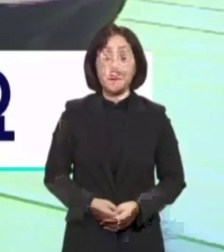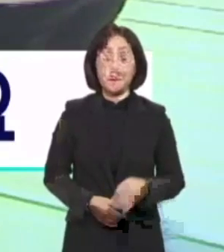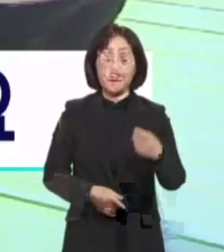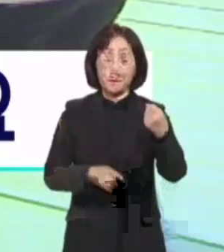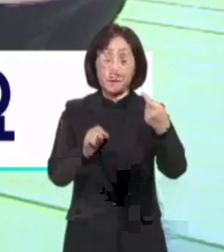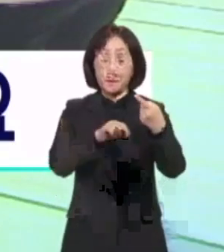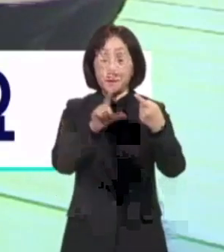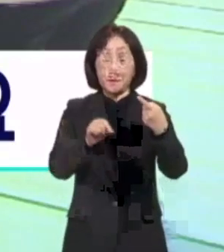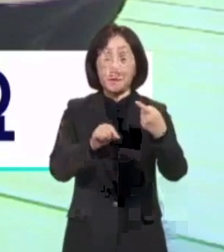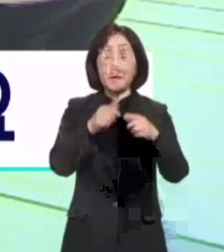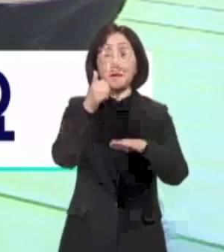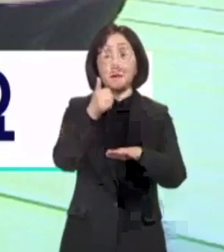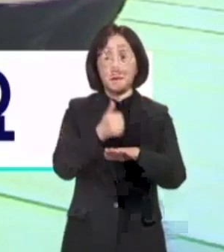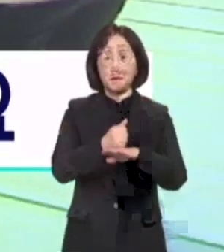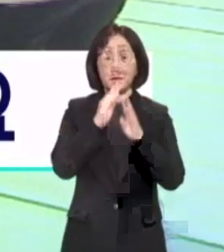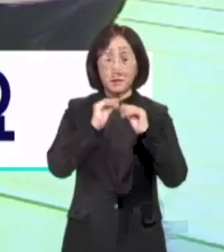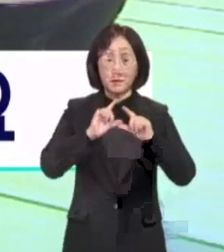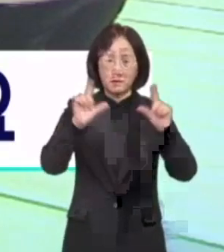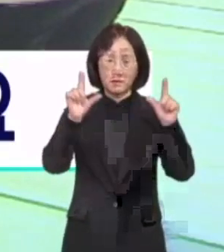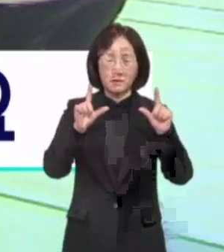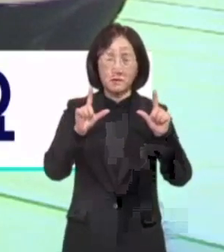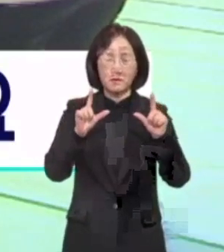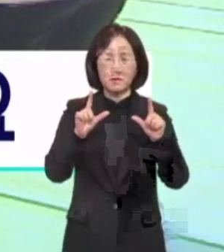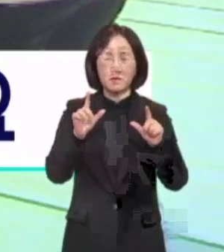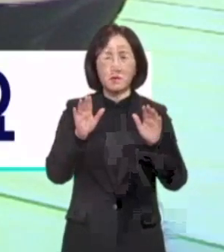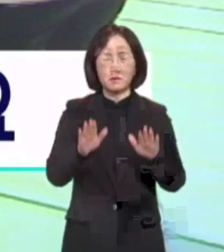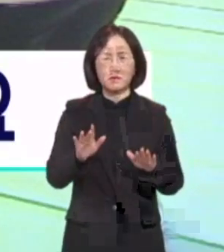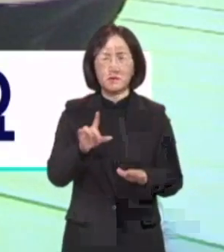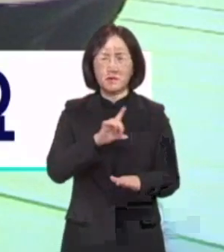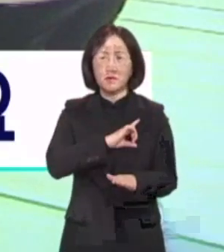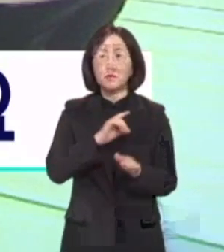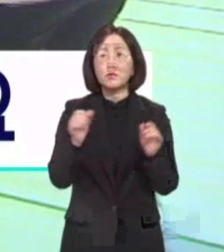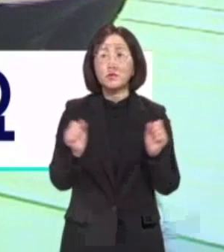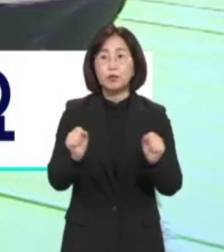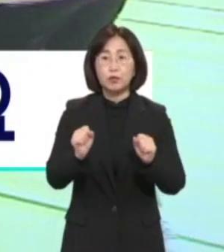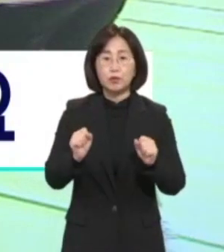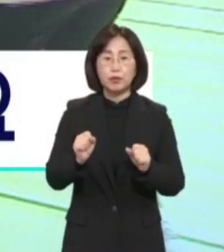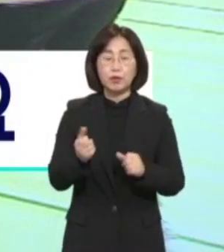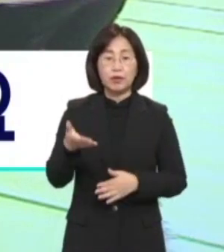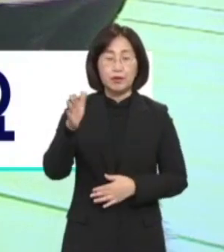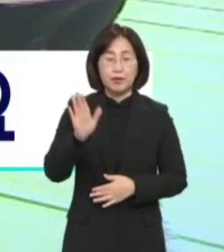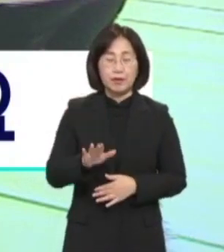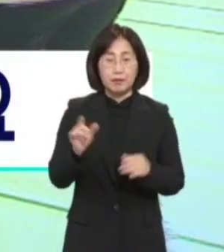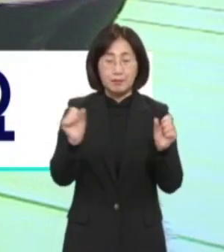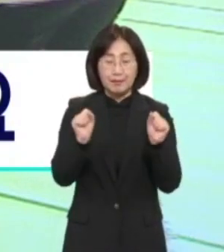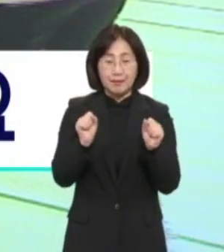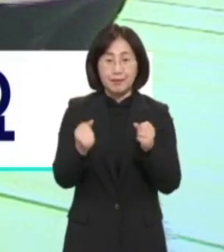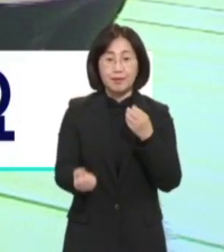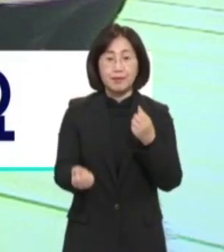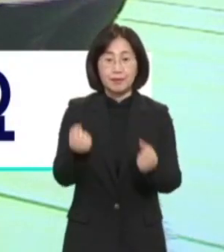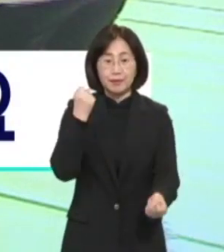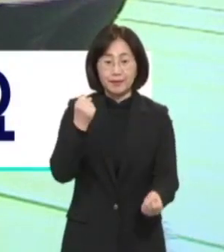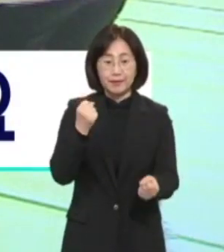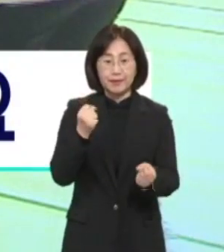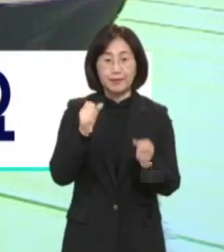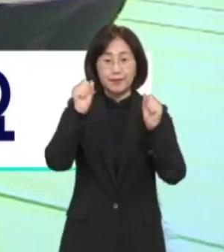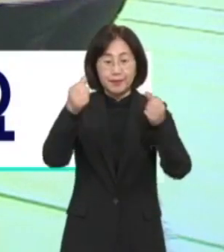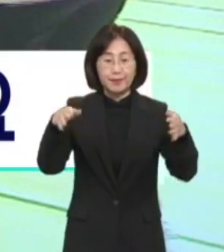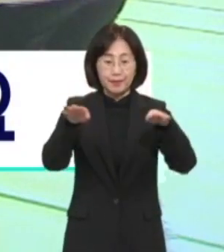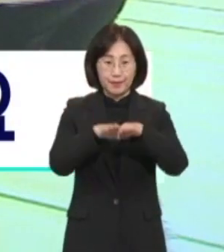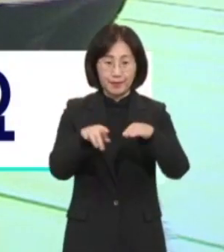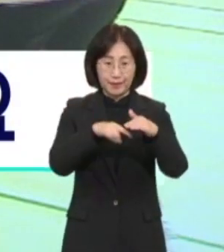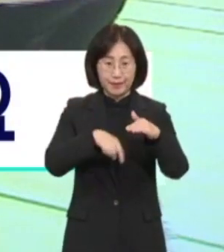11월의 마지막 주말인 오늘 올가을 들어 가장 추운 날씨가 계속됐습니다. 하지만 맹추위 속에서도 실내에선 스포츠를